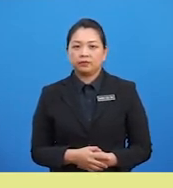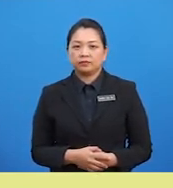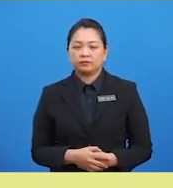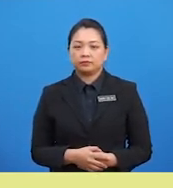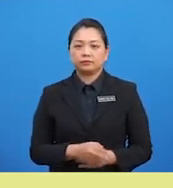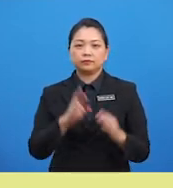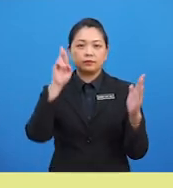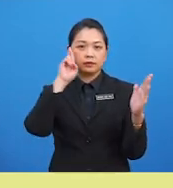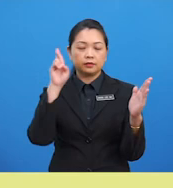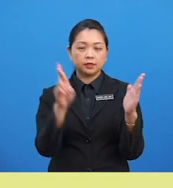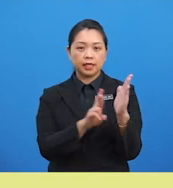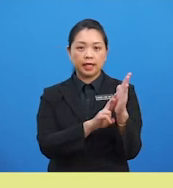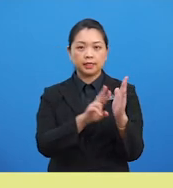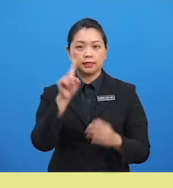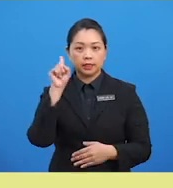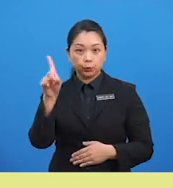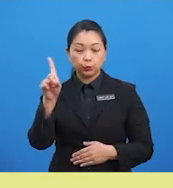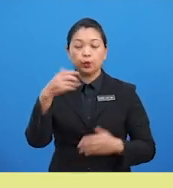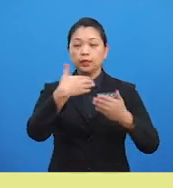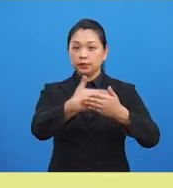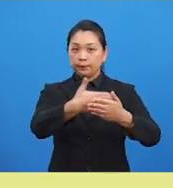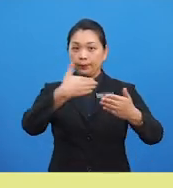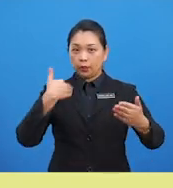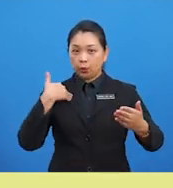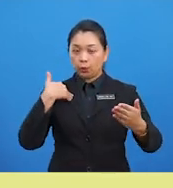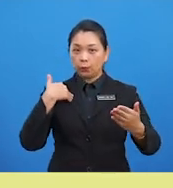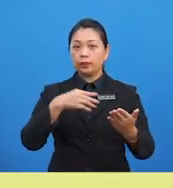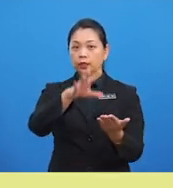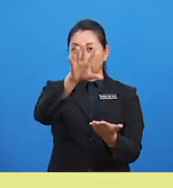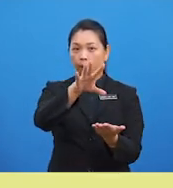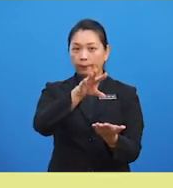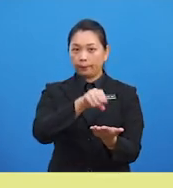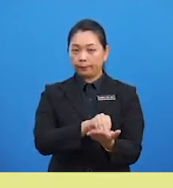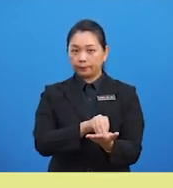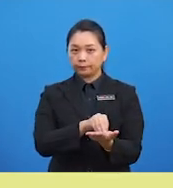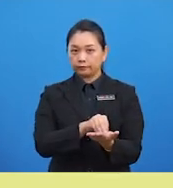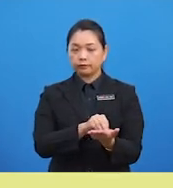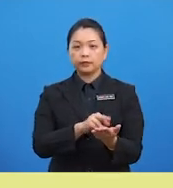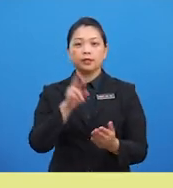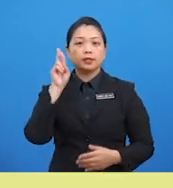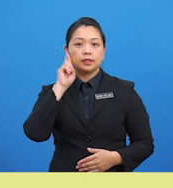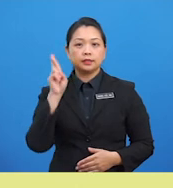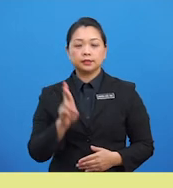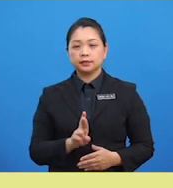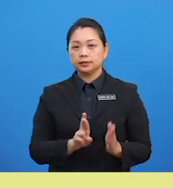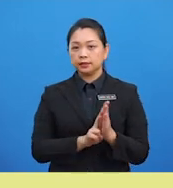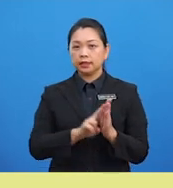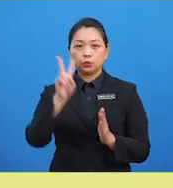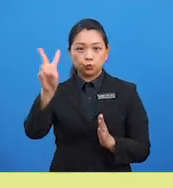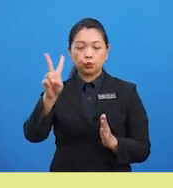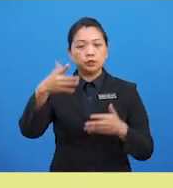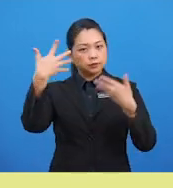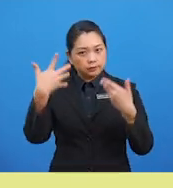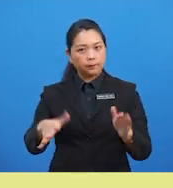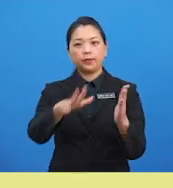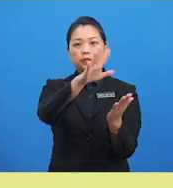Rajah 1 sebelum copy. Rajah 2 selepas copy.